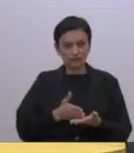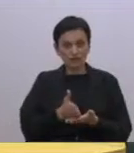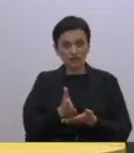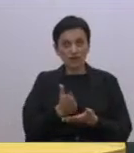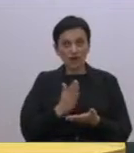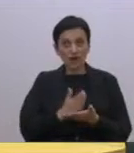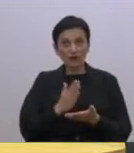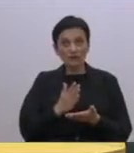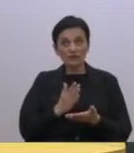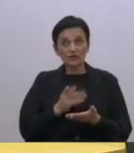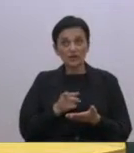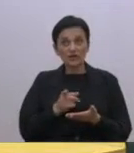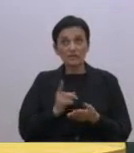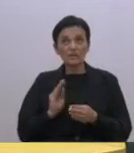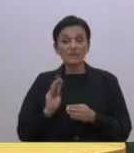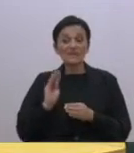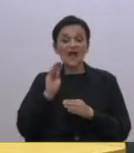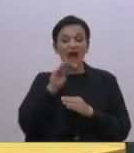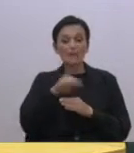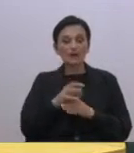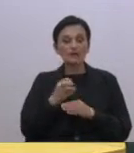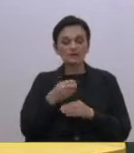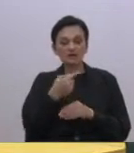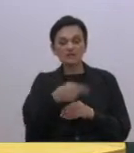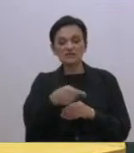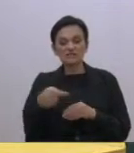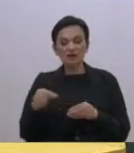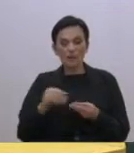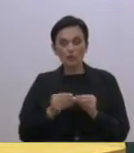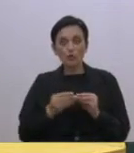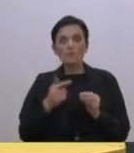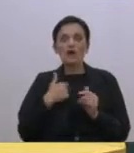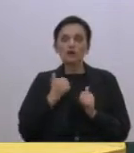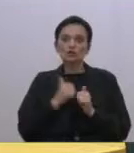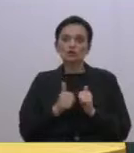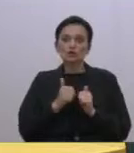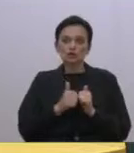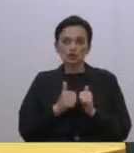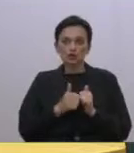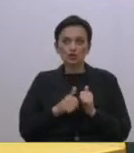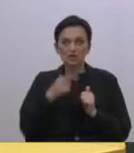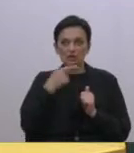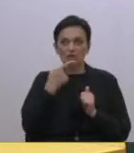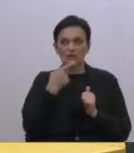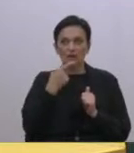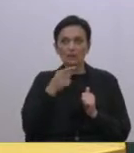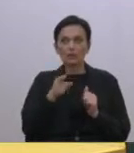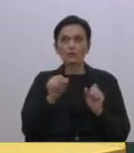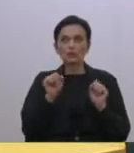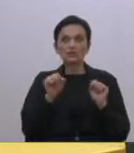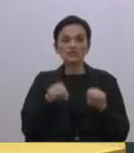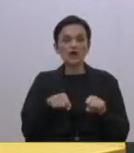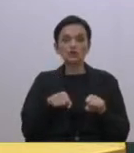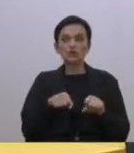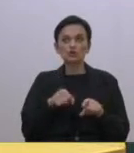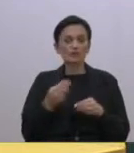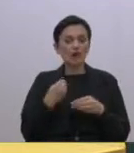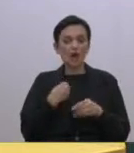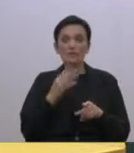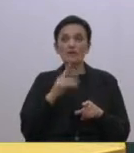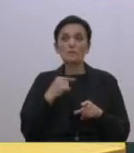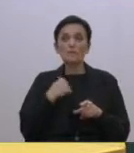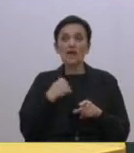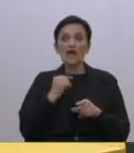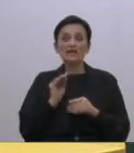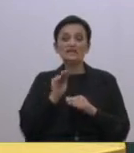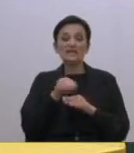კონკრეტულ შემთხვევაში დაემატა კიდე სხვა პრობლემები. მე ხშირად ვამბობ ხოლმე და არ მეცლეოდა არასოდეს საშუალება, რომ დამემატებინა,